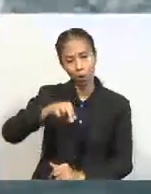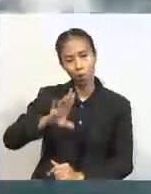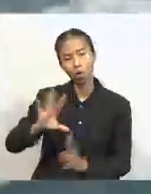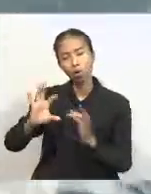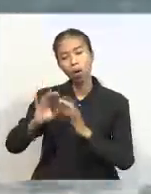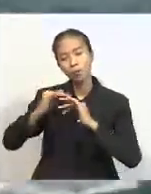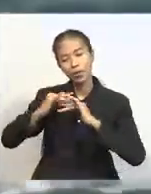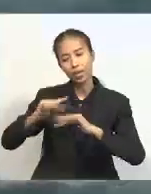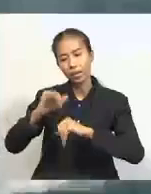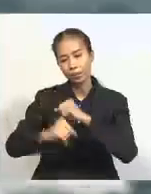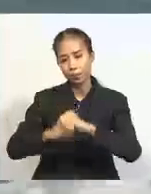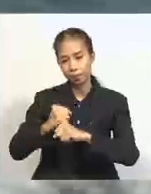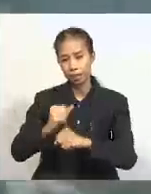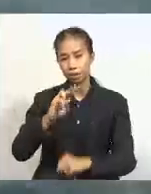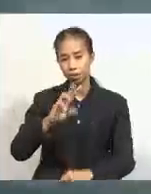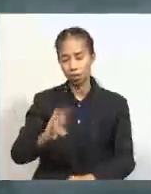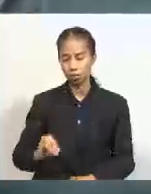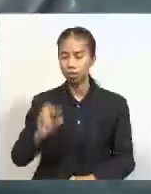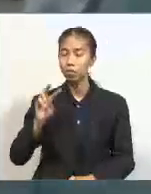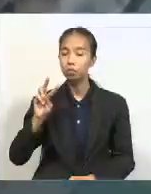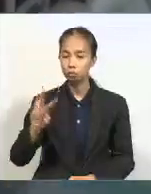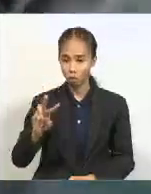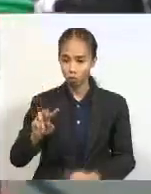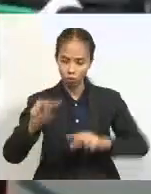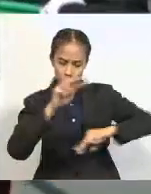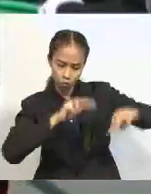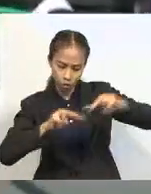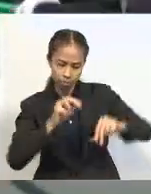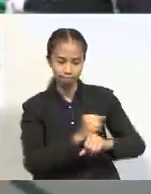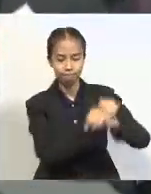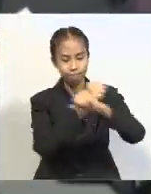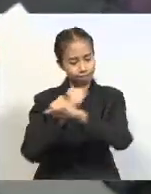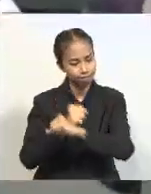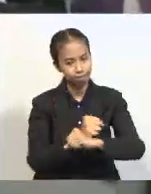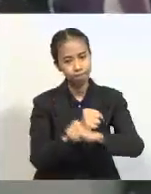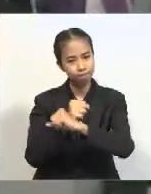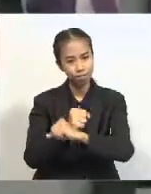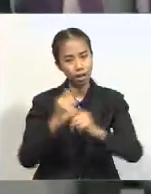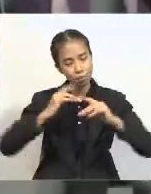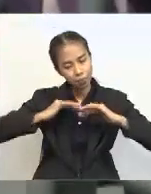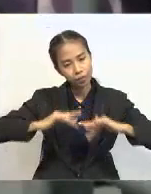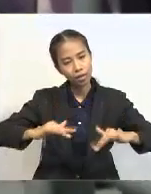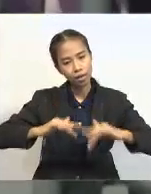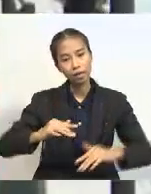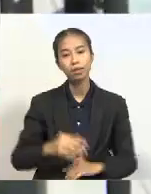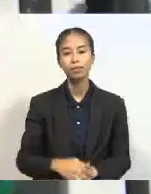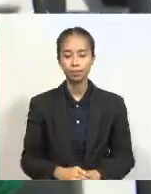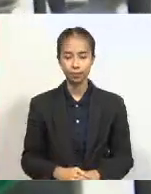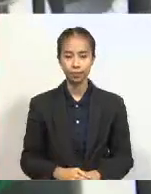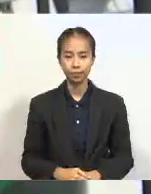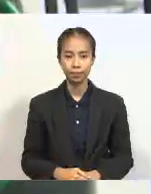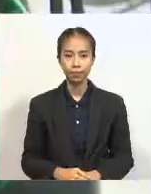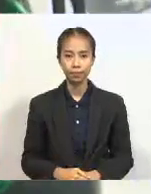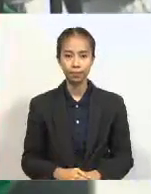เลพ.ศ. 2562ในการรักษาและพิทักษ์ผลประโยชน์ด้านความมั่นคงของทะเลของชาติด้วยค่ะ